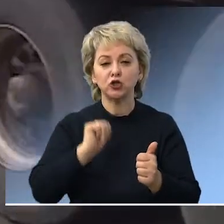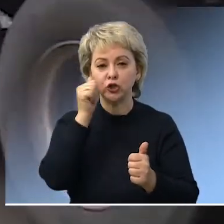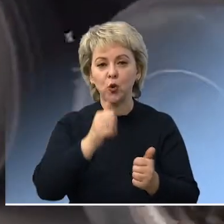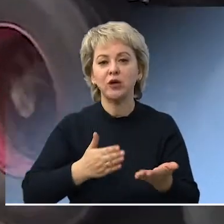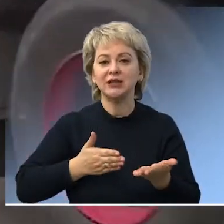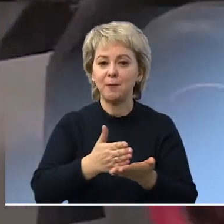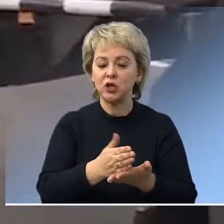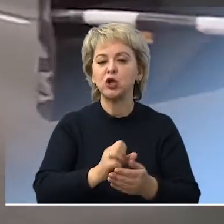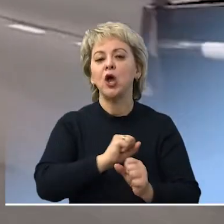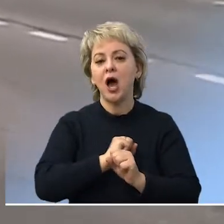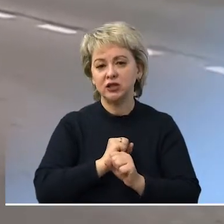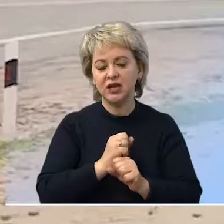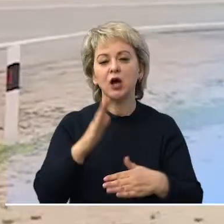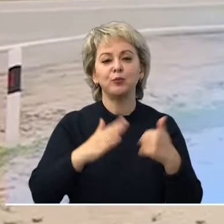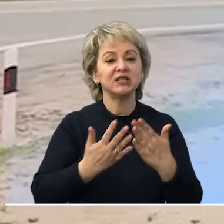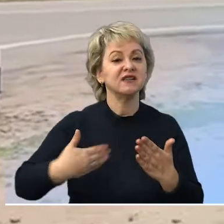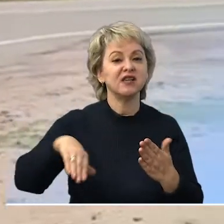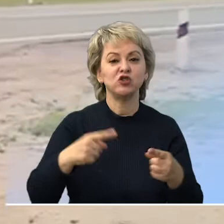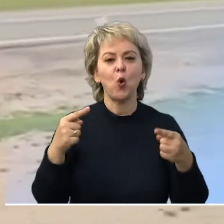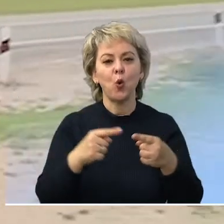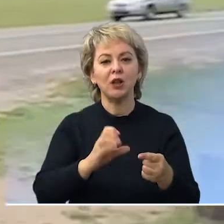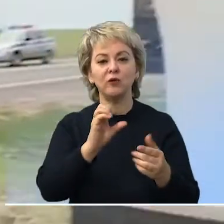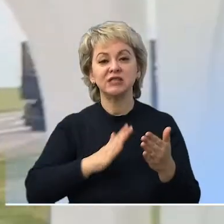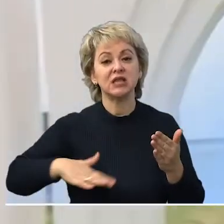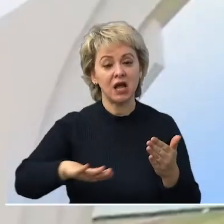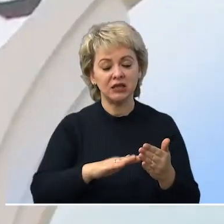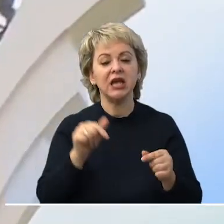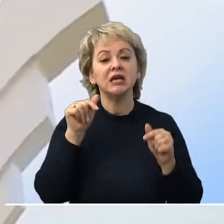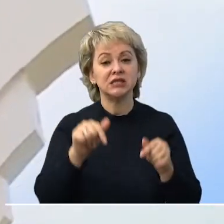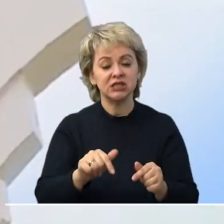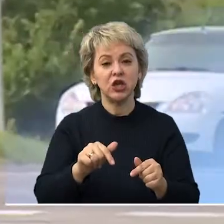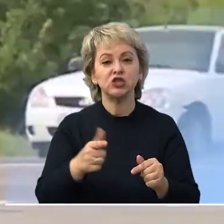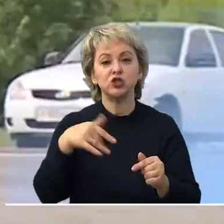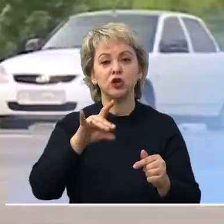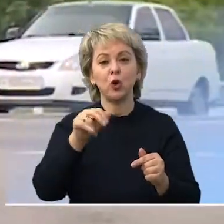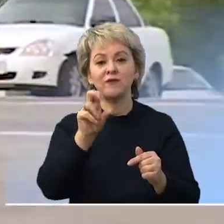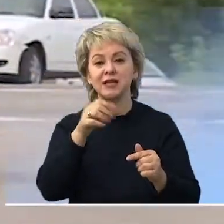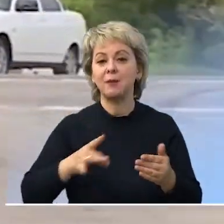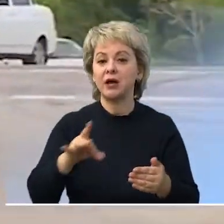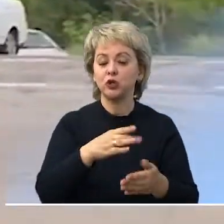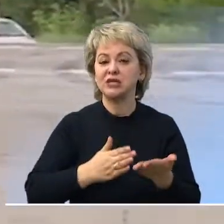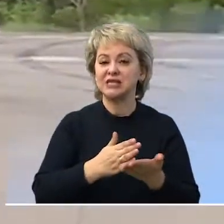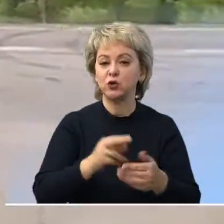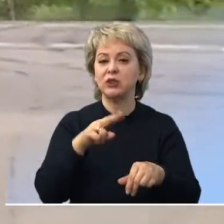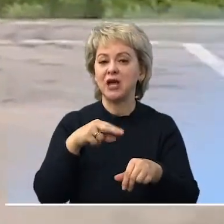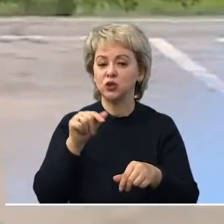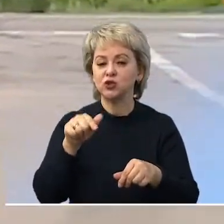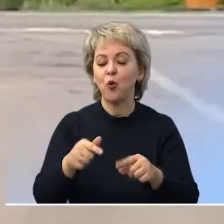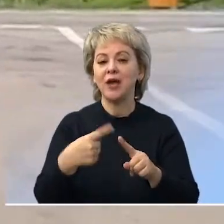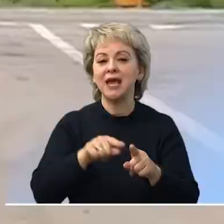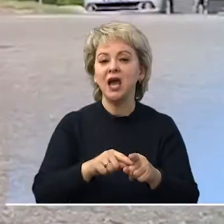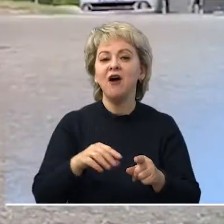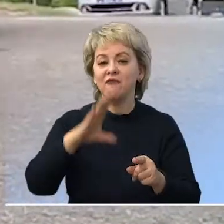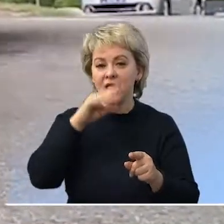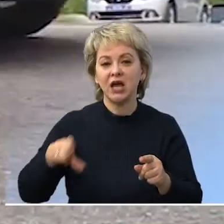сезон направляются на юг отдыхающие практически со всех уголков нашей страны. Именно здесь, в Чернышковском районе, сотрудники Донской и